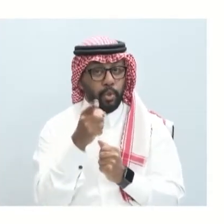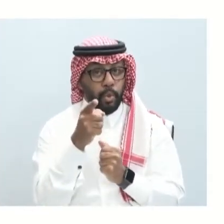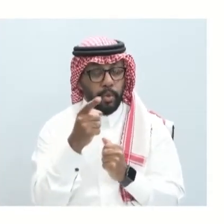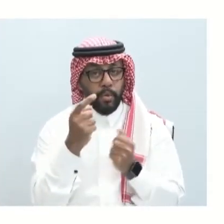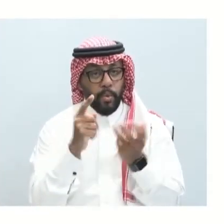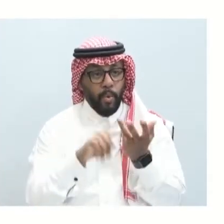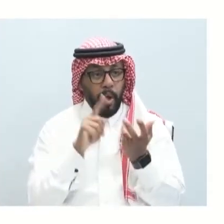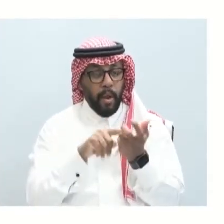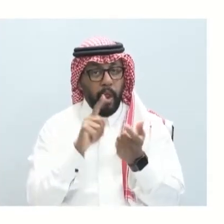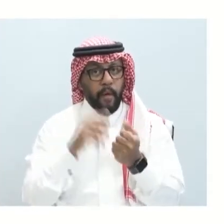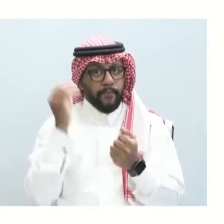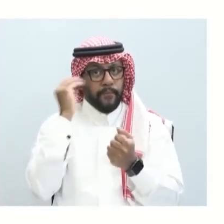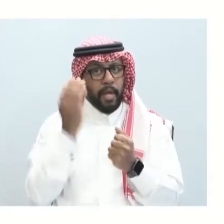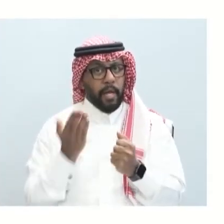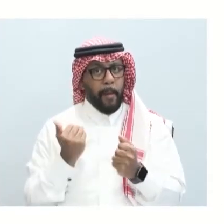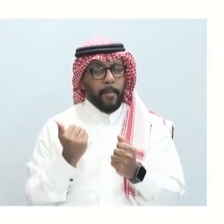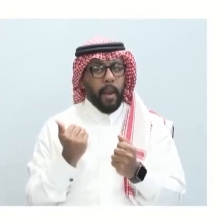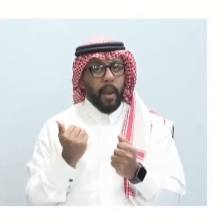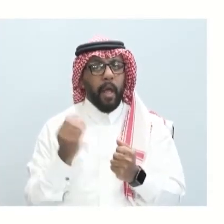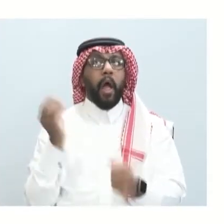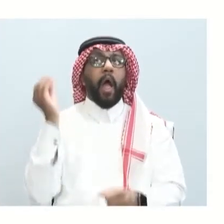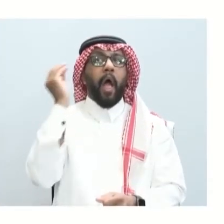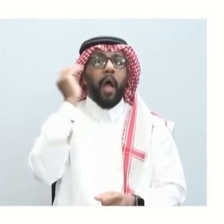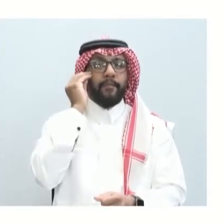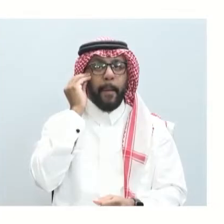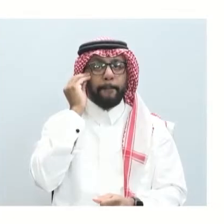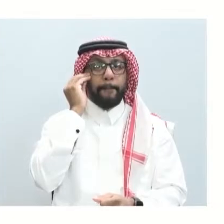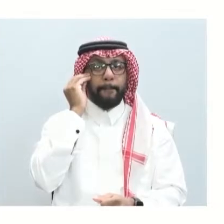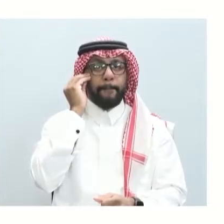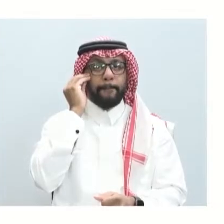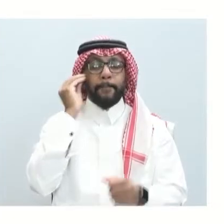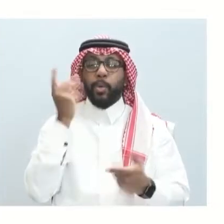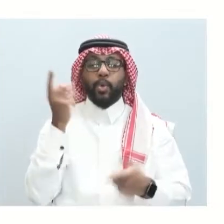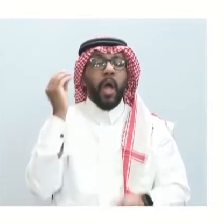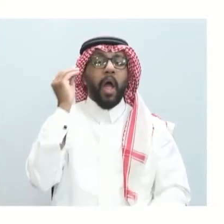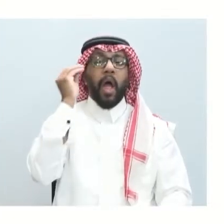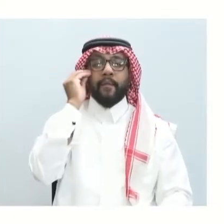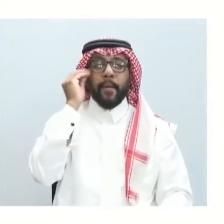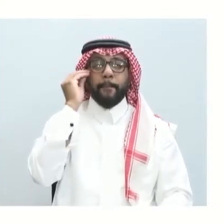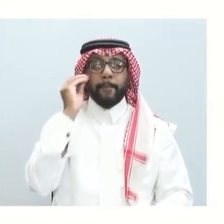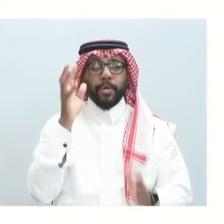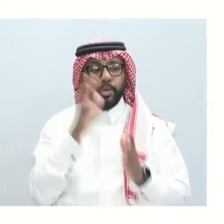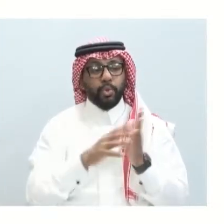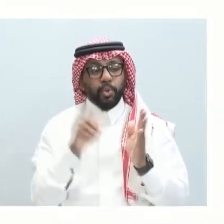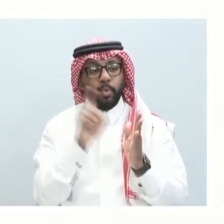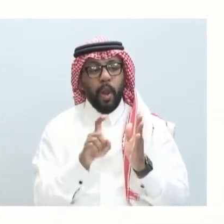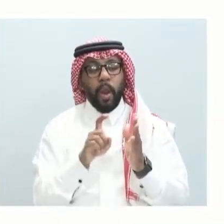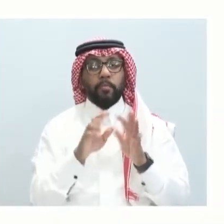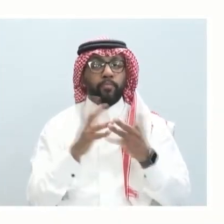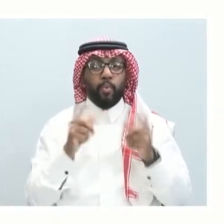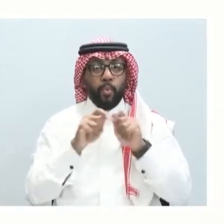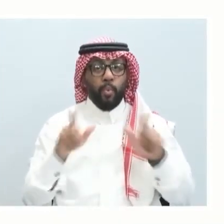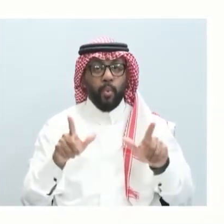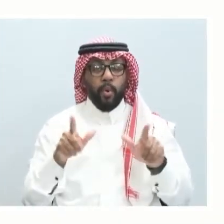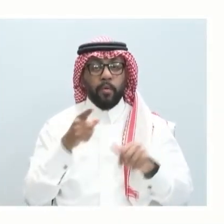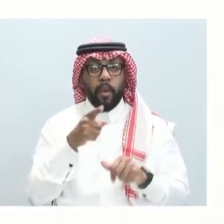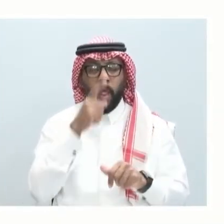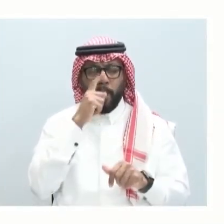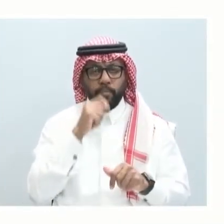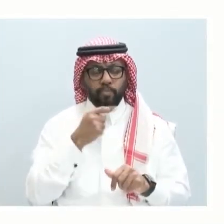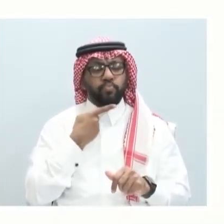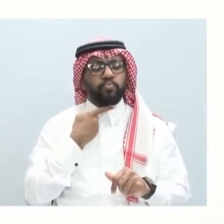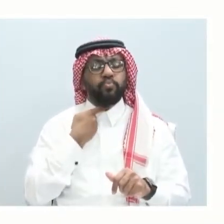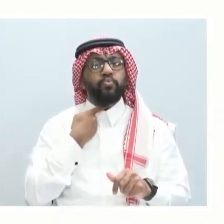احتاج مبدعين ان نفهم هذا السؤال ماذا اعطانا في هذا السؤال وماذا يريد منا